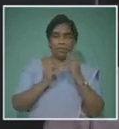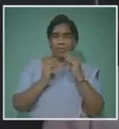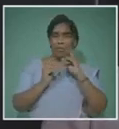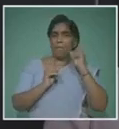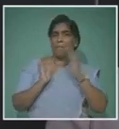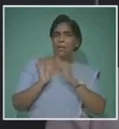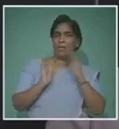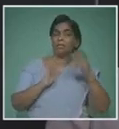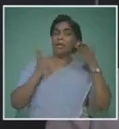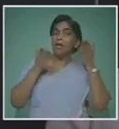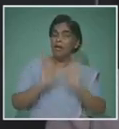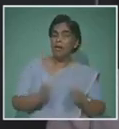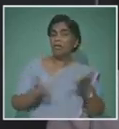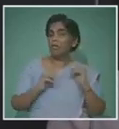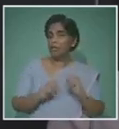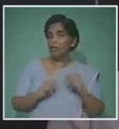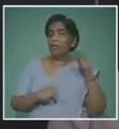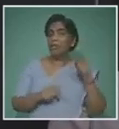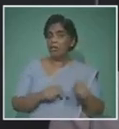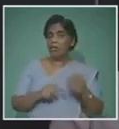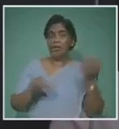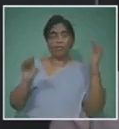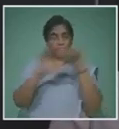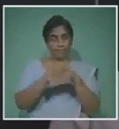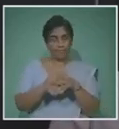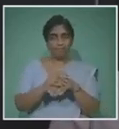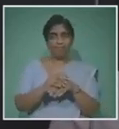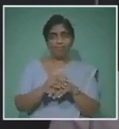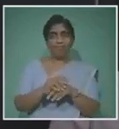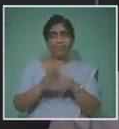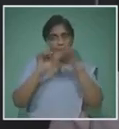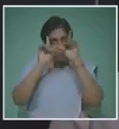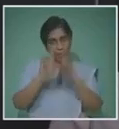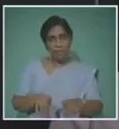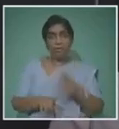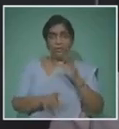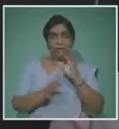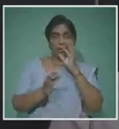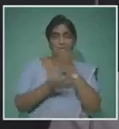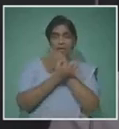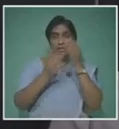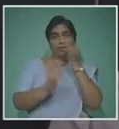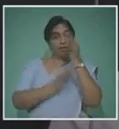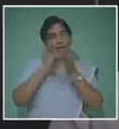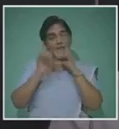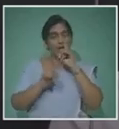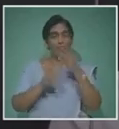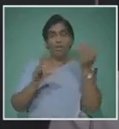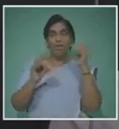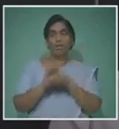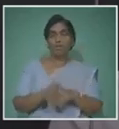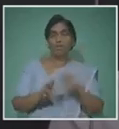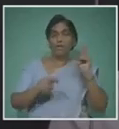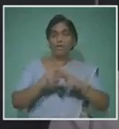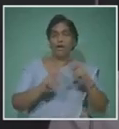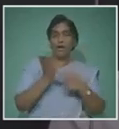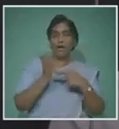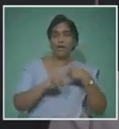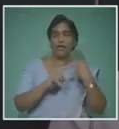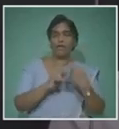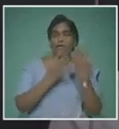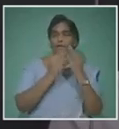වුණේ. අන්තිමේදී මොකද වුණේ? මේගොල්ලෝ ආවා. ඔය වගේම තමයි සුරංගනා කතා කියලා ආවේ. ආපු ගමන් ගජමිතුරන්ට බදු සහන